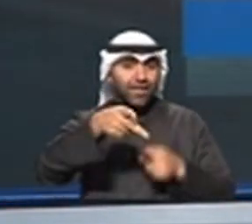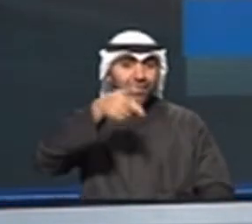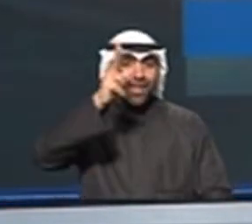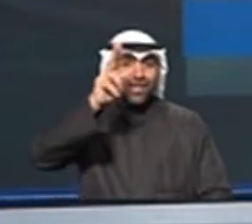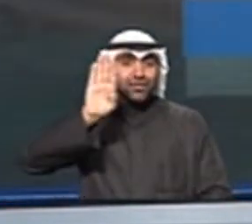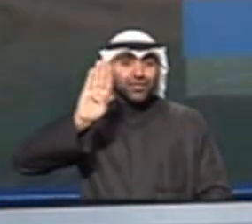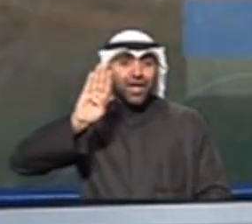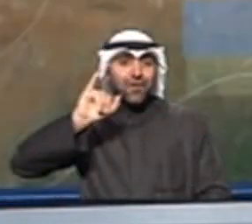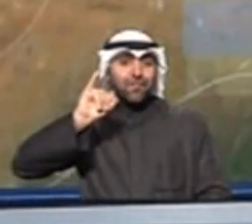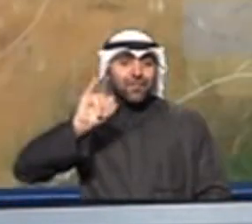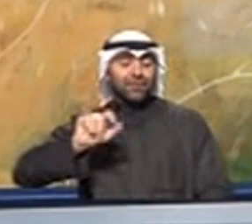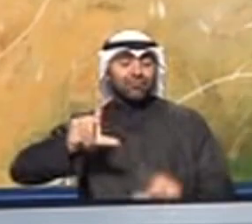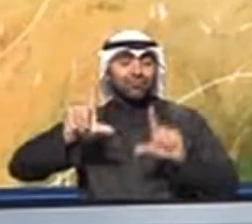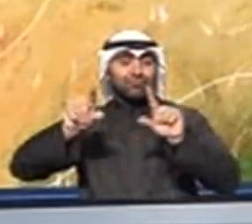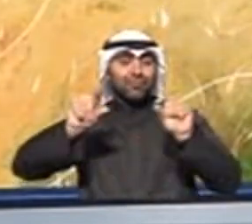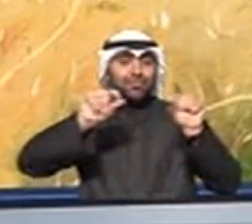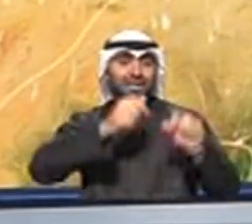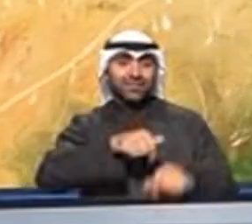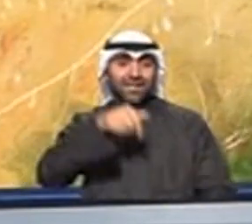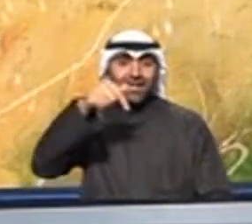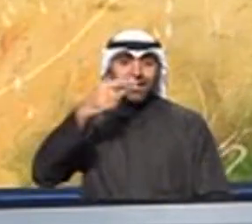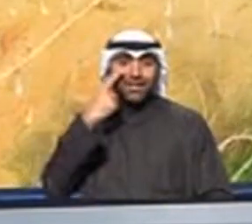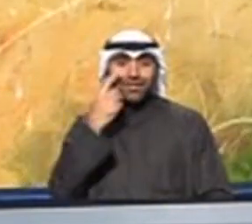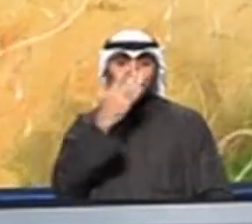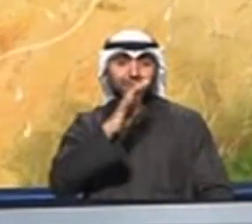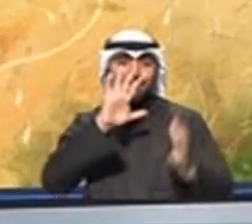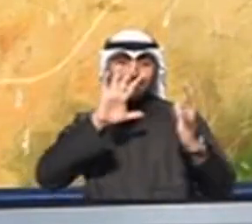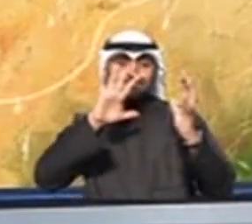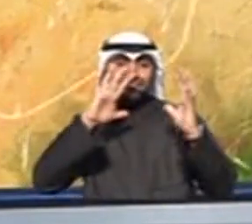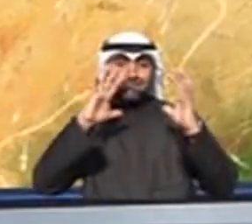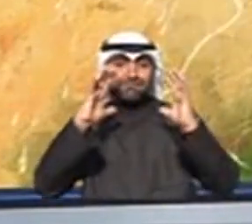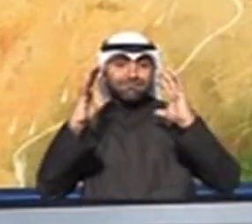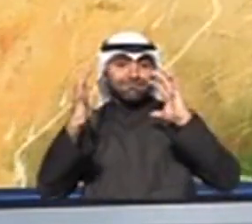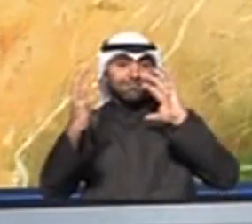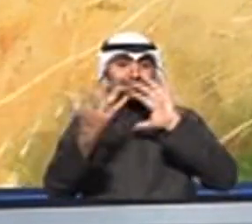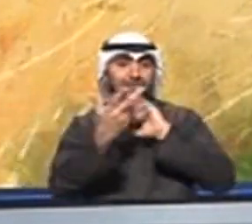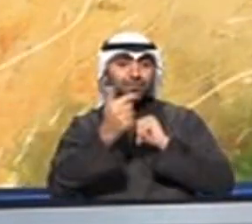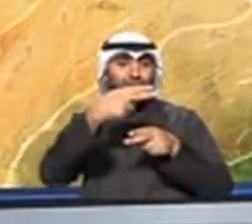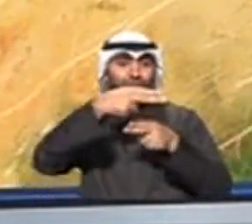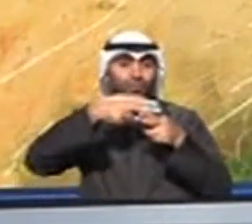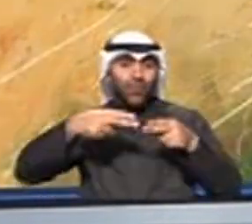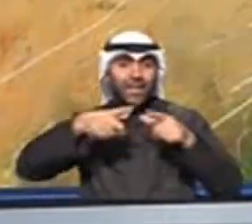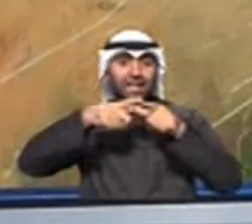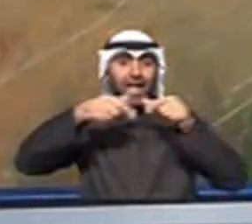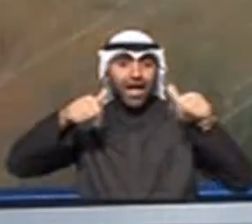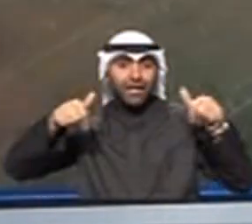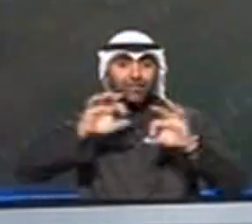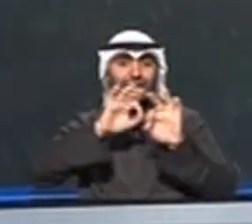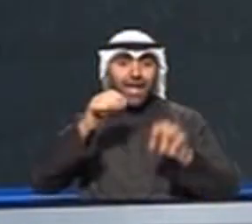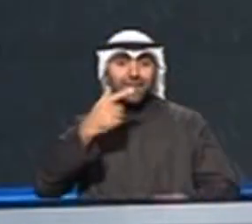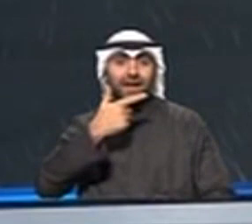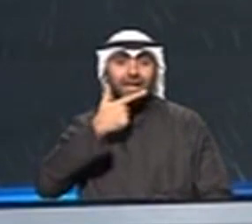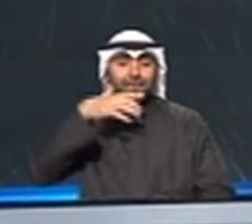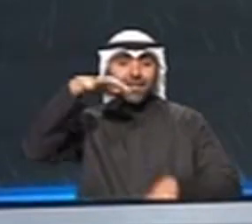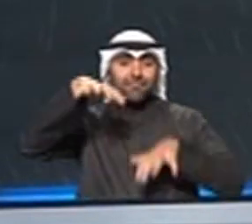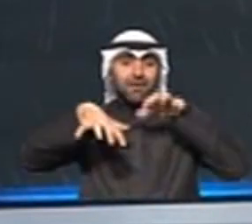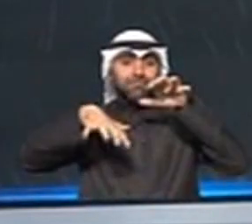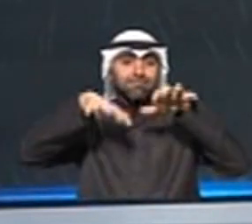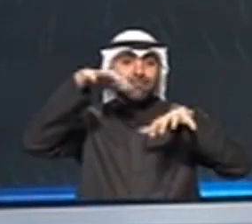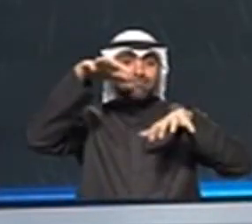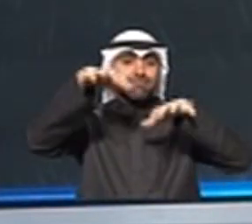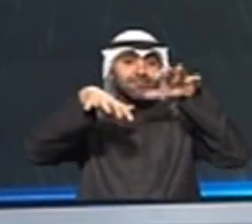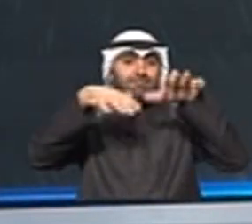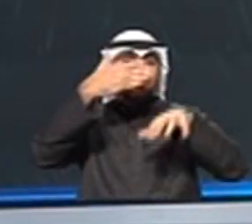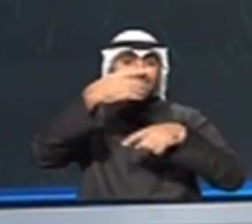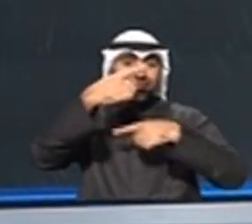كيلو متر. صور الأقمار الصناعية تبين أن عبور السحب راح يستمر ويانا على فترات متقطعة ولعدة أيام، وخلال الأيام القادمة في فرصة